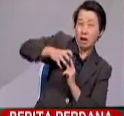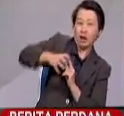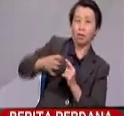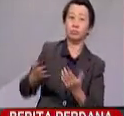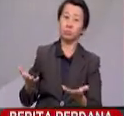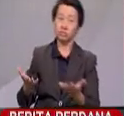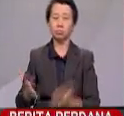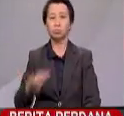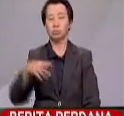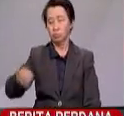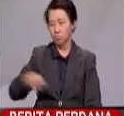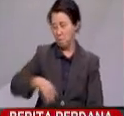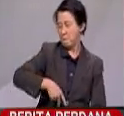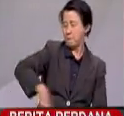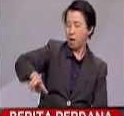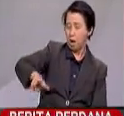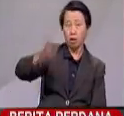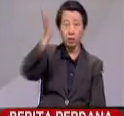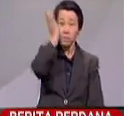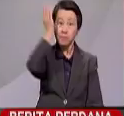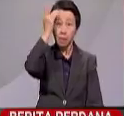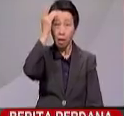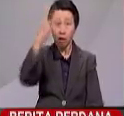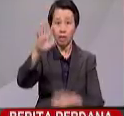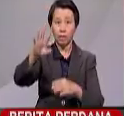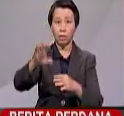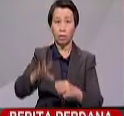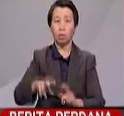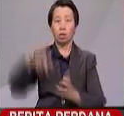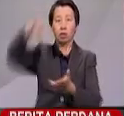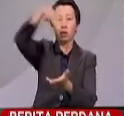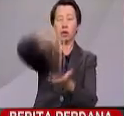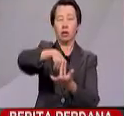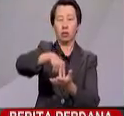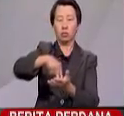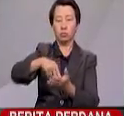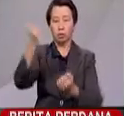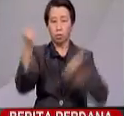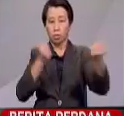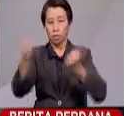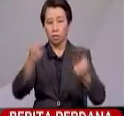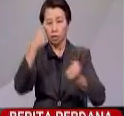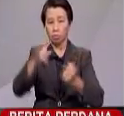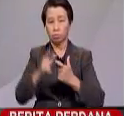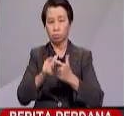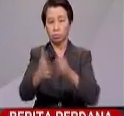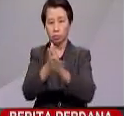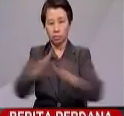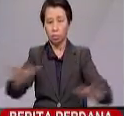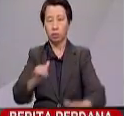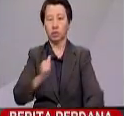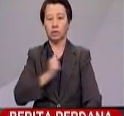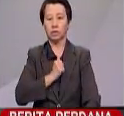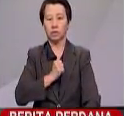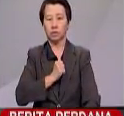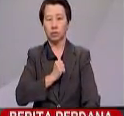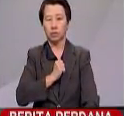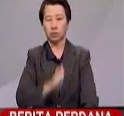berkenaan. Patrick menendang kepala anjing tersebut sebelum melompat naik ke atas bumbung kereta untuk menyelamatkan diri.